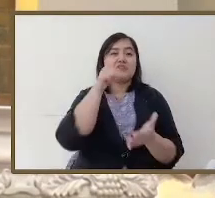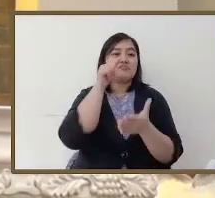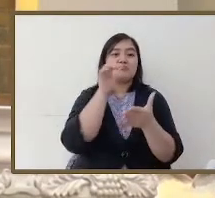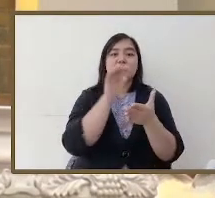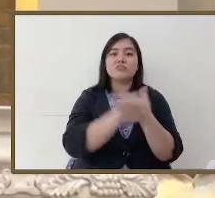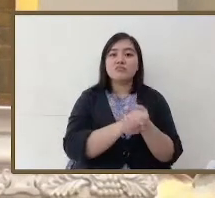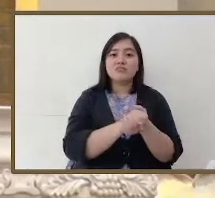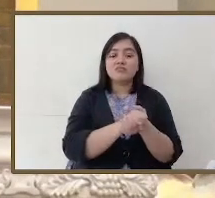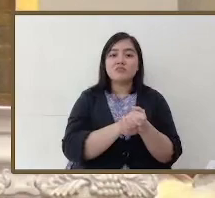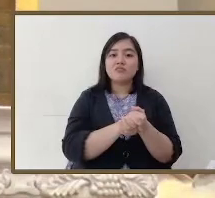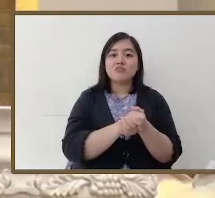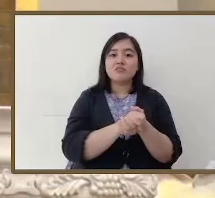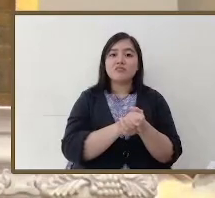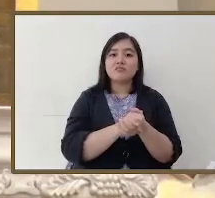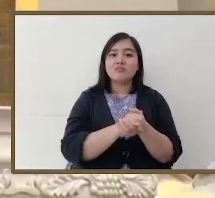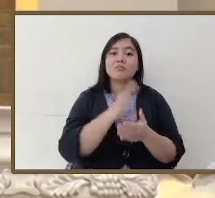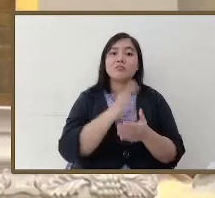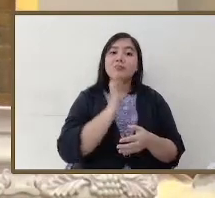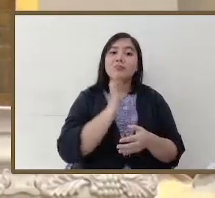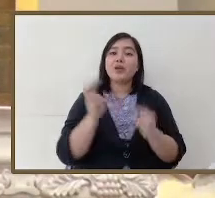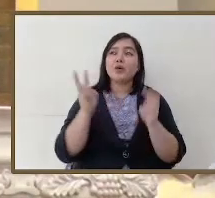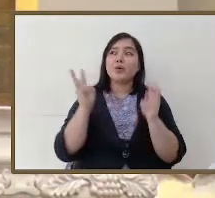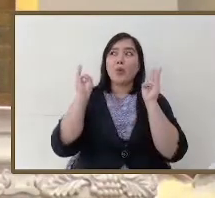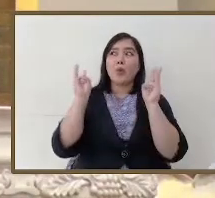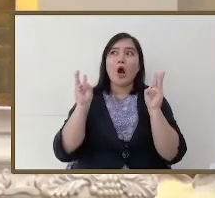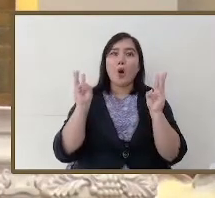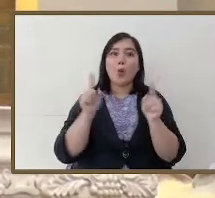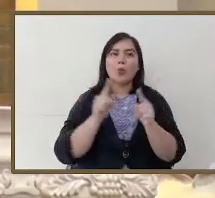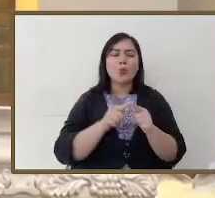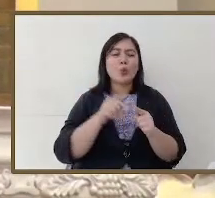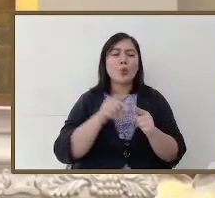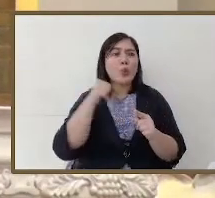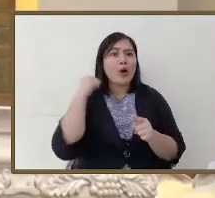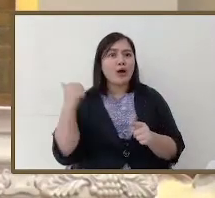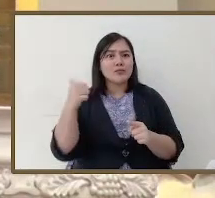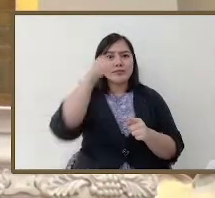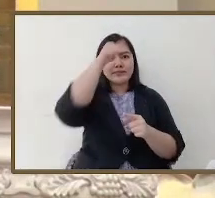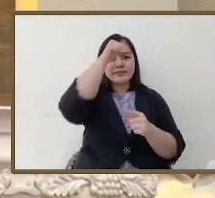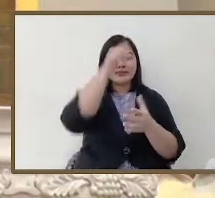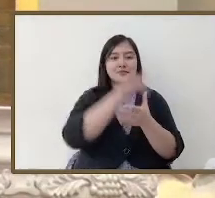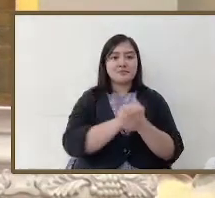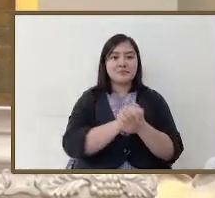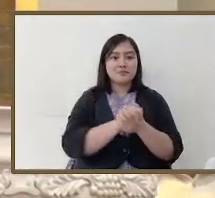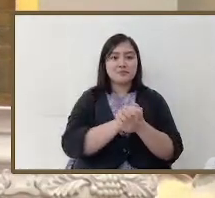Pero kapatid, kapag laging ang Diyos ang pinag-uusapan sa loob ng tahanan,